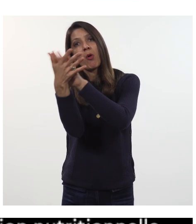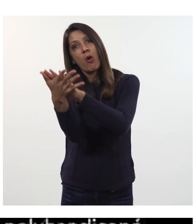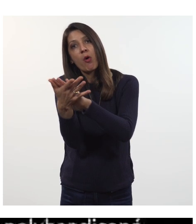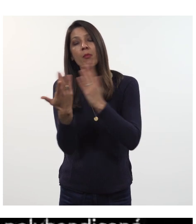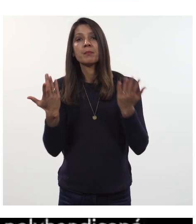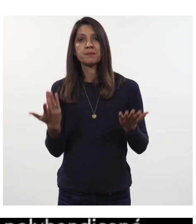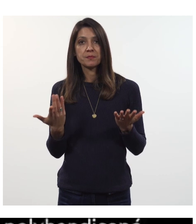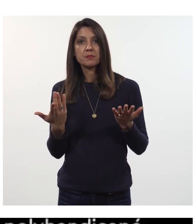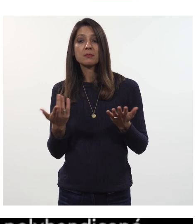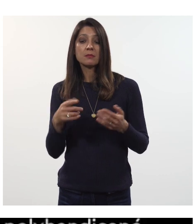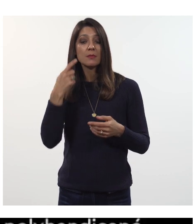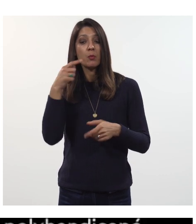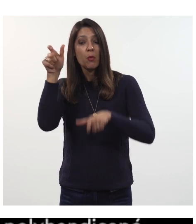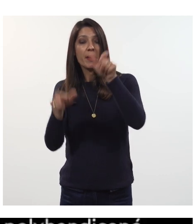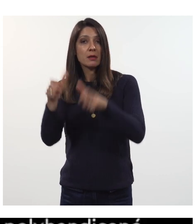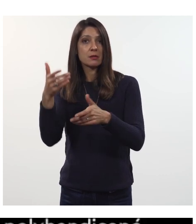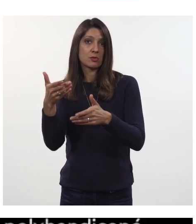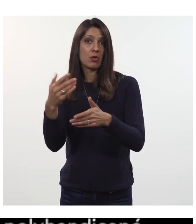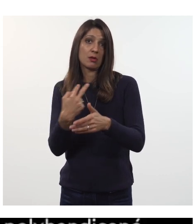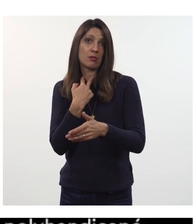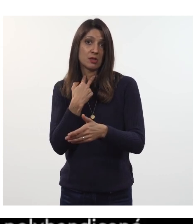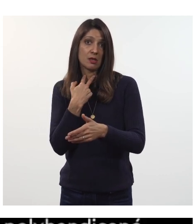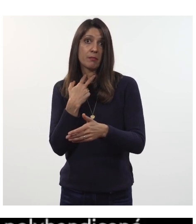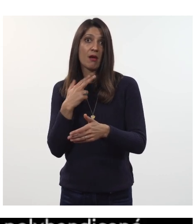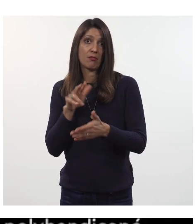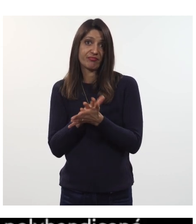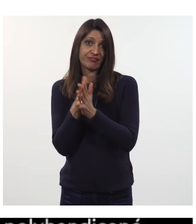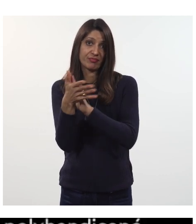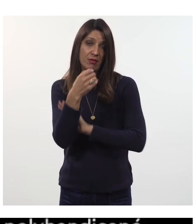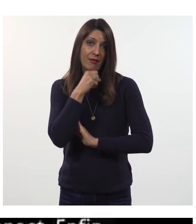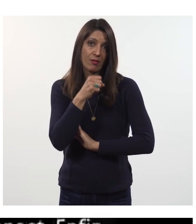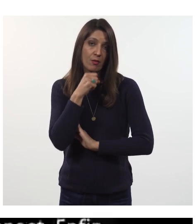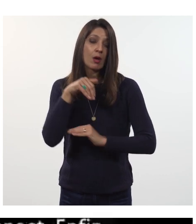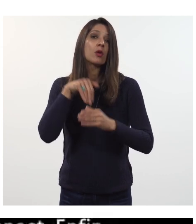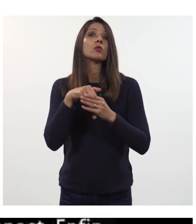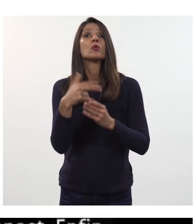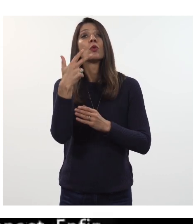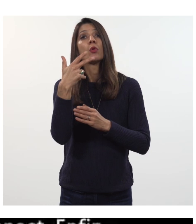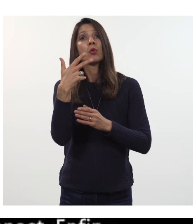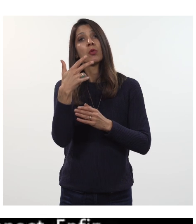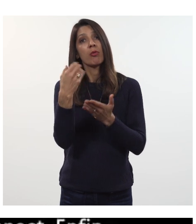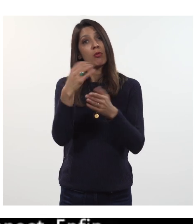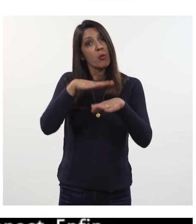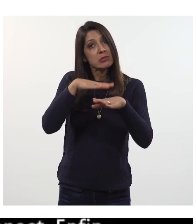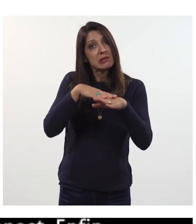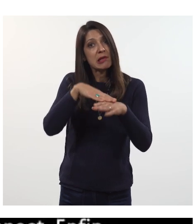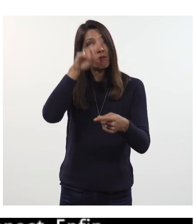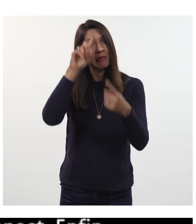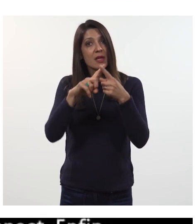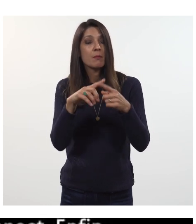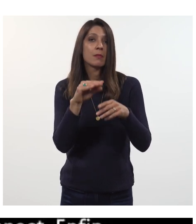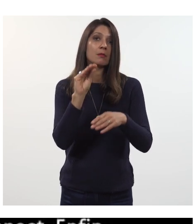le sujet des personnes handicapées vieillissantes. Ces 3 fiches conseils qui existent parlent du sujet de la